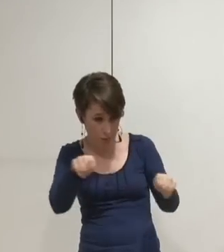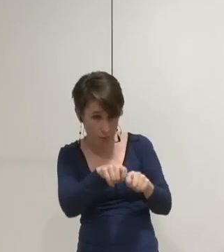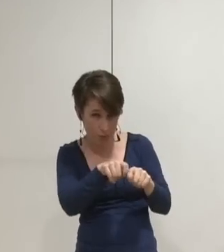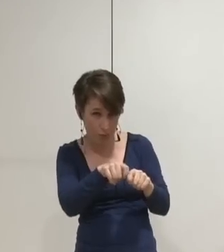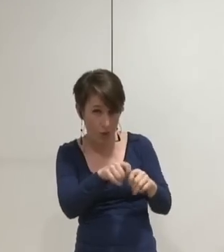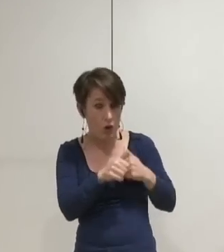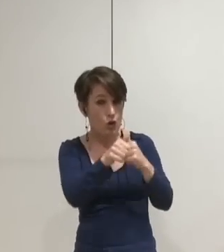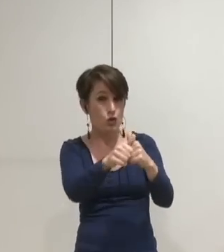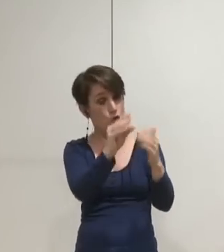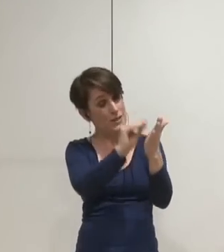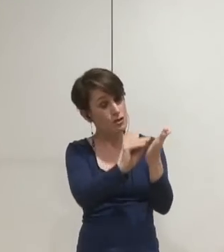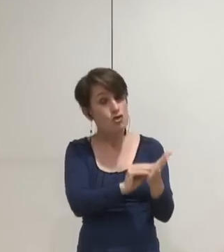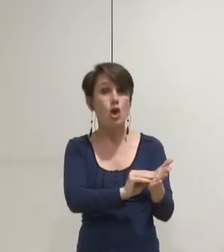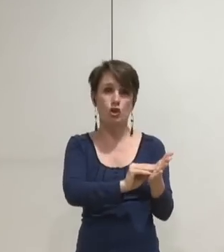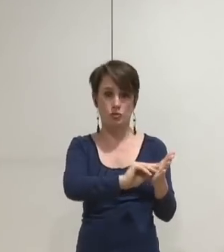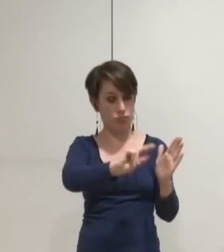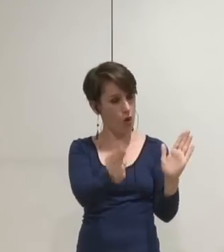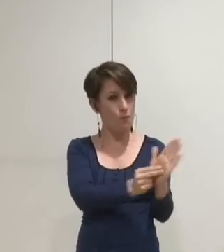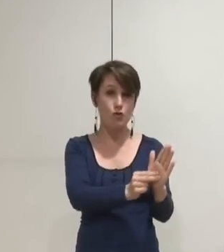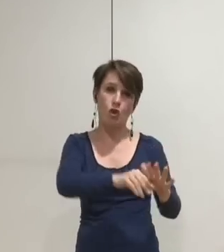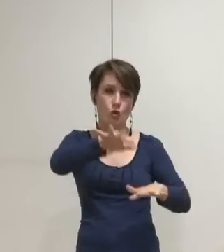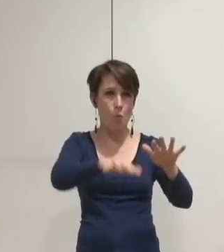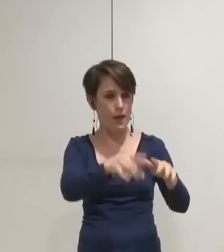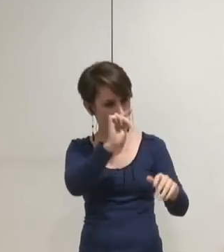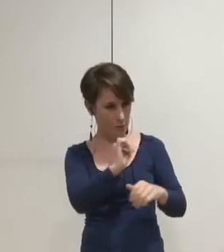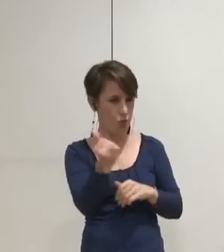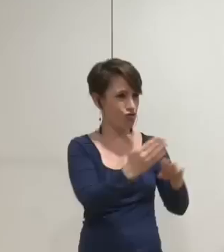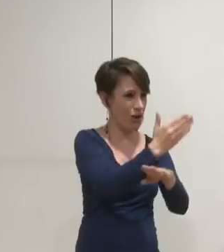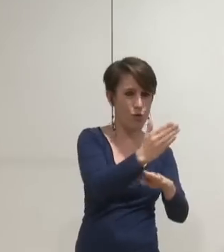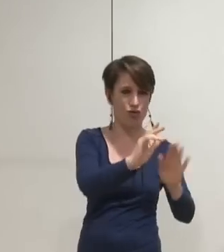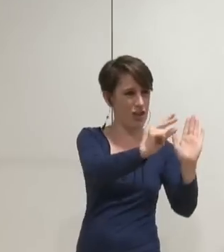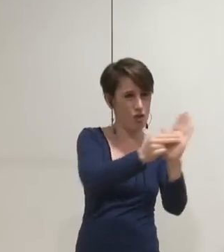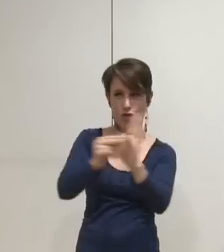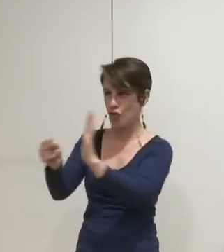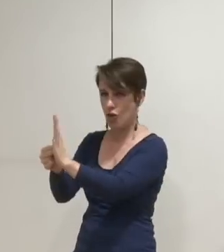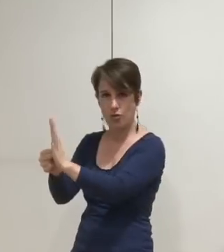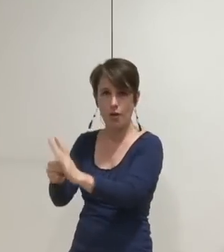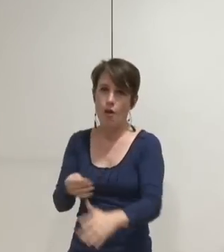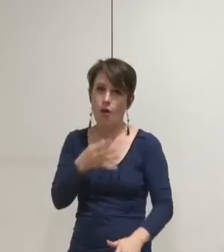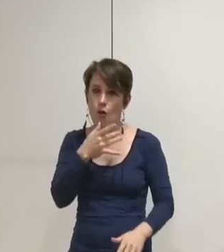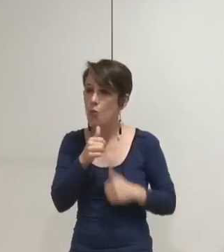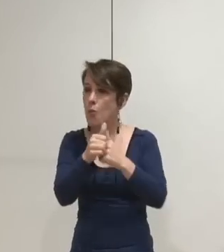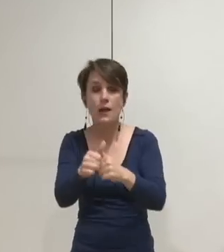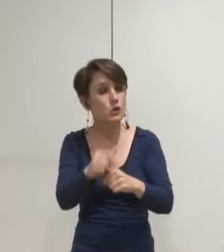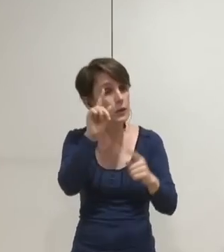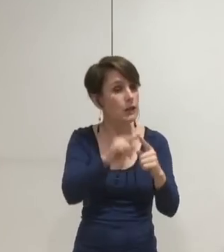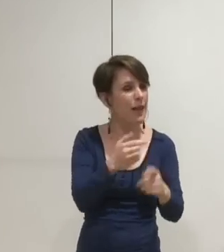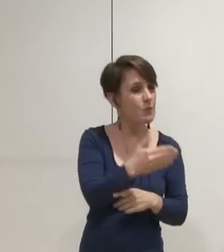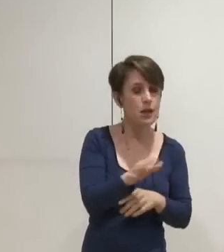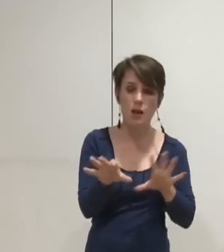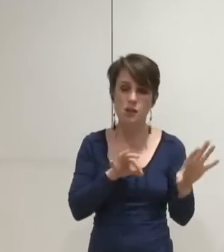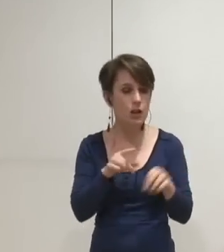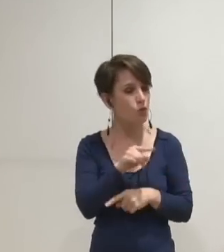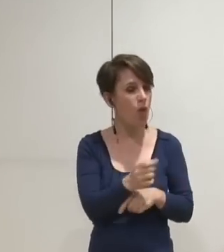l'objet d'une note moyenne qui sert à départager les différents projets nous ne pouvons pas faire de sélection par apparentement c'est contraire à la loi sur les